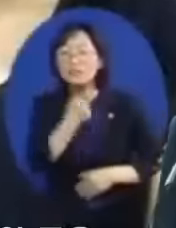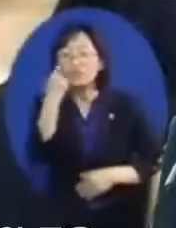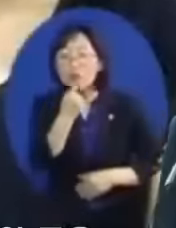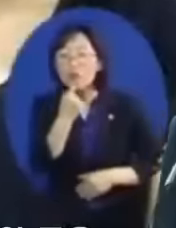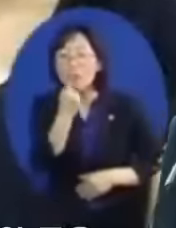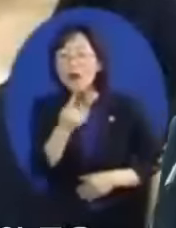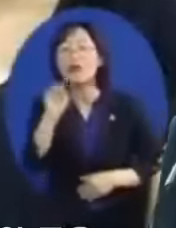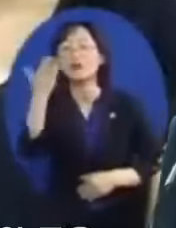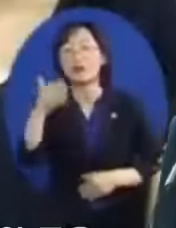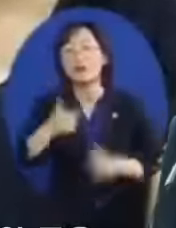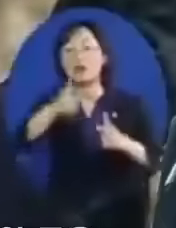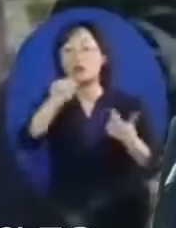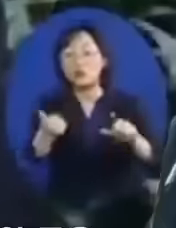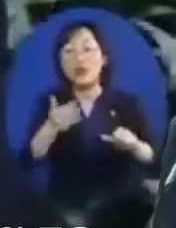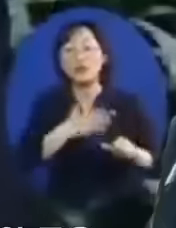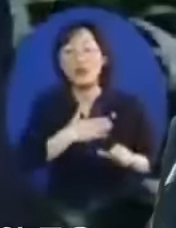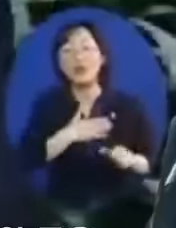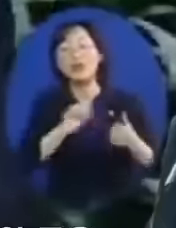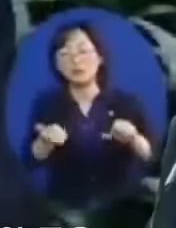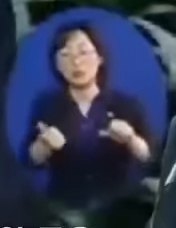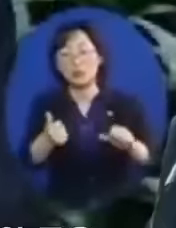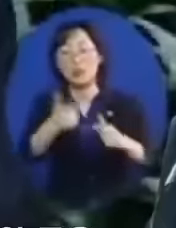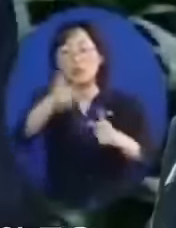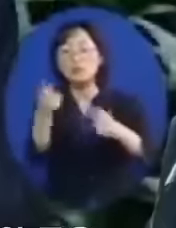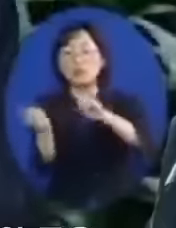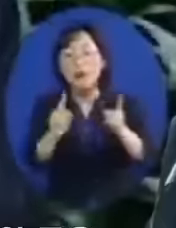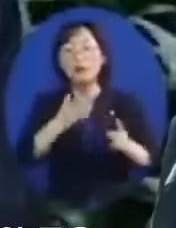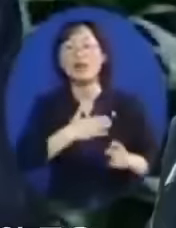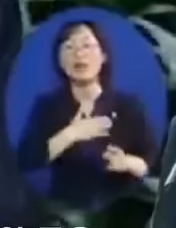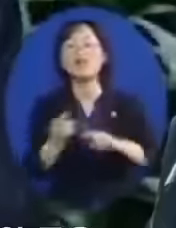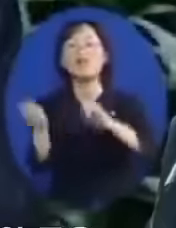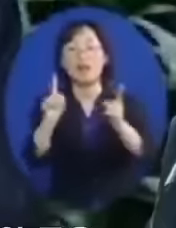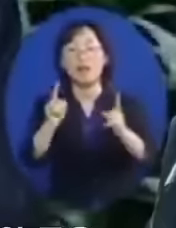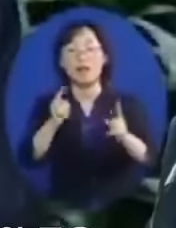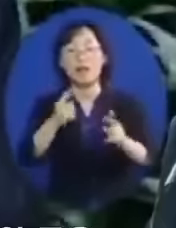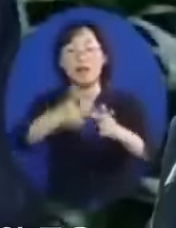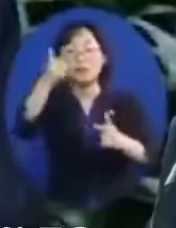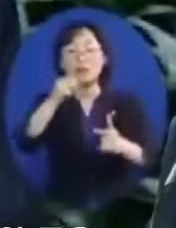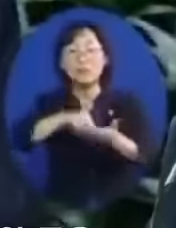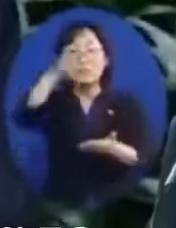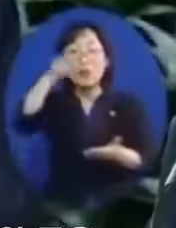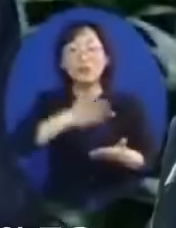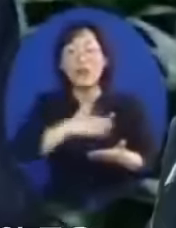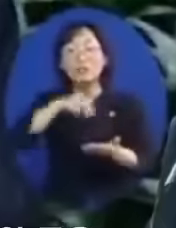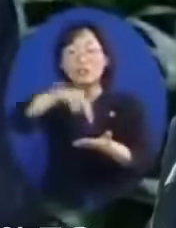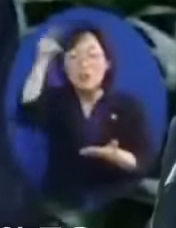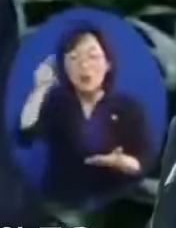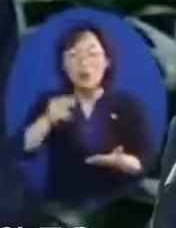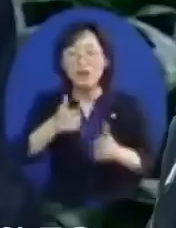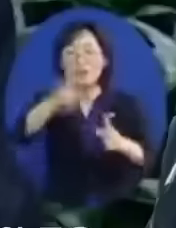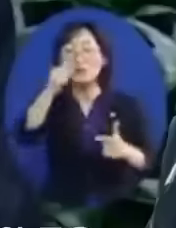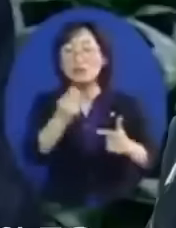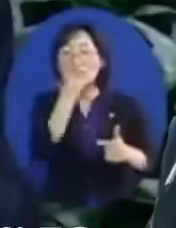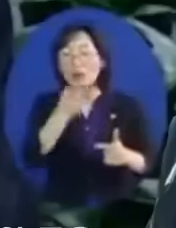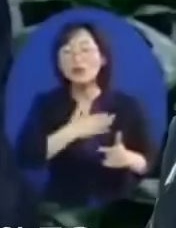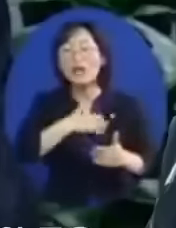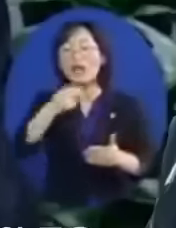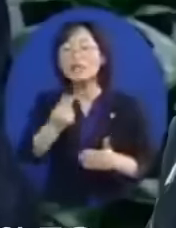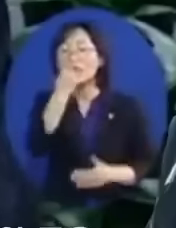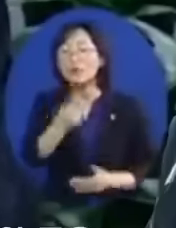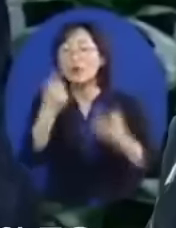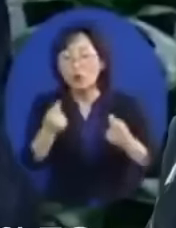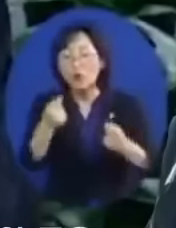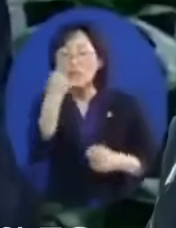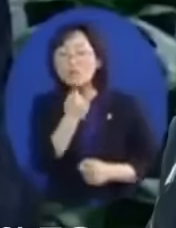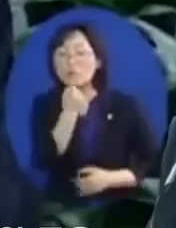것입니다. 예수 죽음 내 죽음, 예수 부활 내 부활, 예수 성천 내 성천, 예수 생명 내 생명, 늘